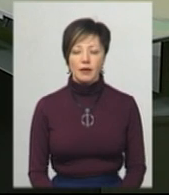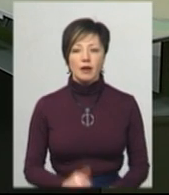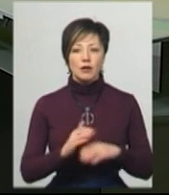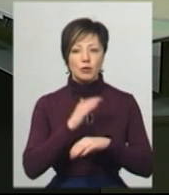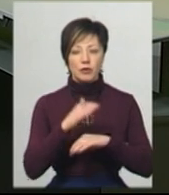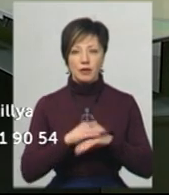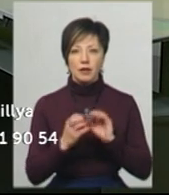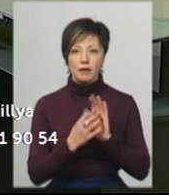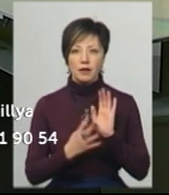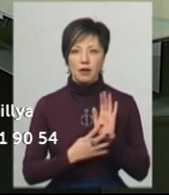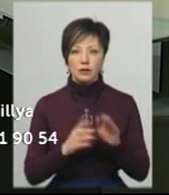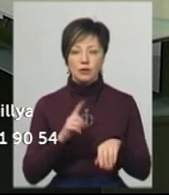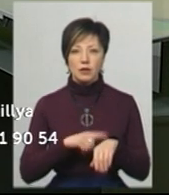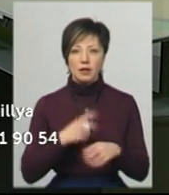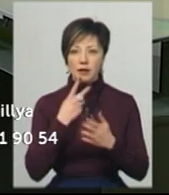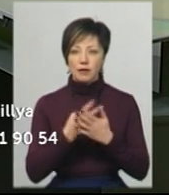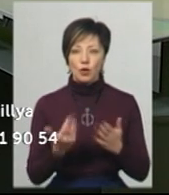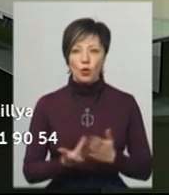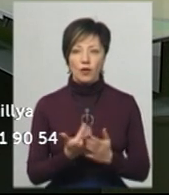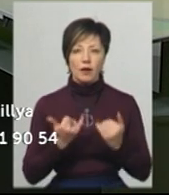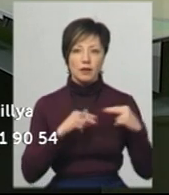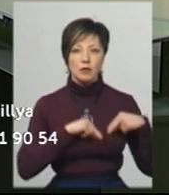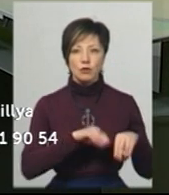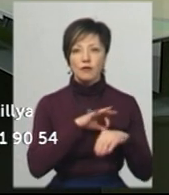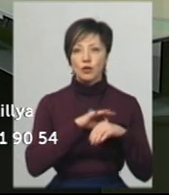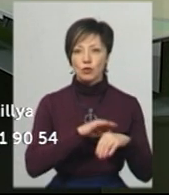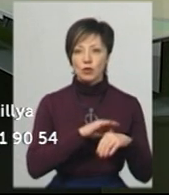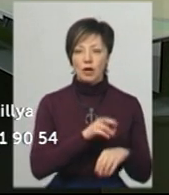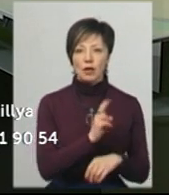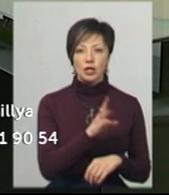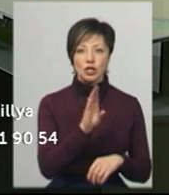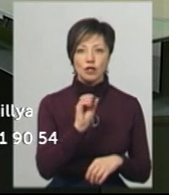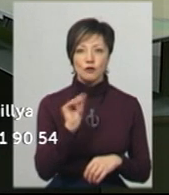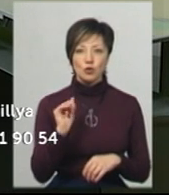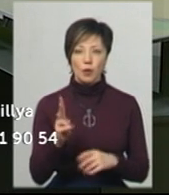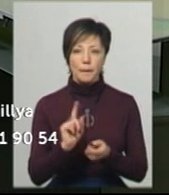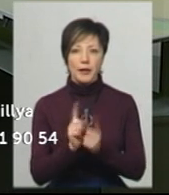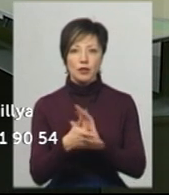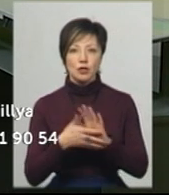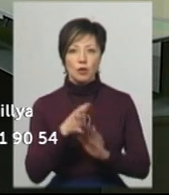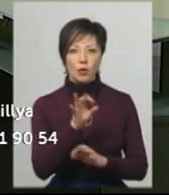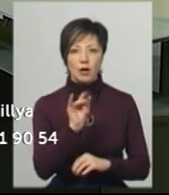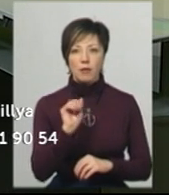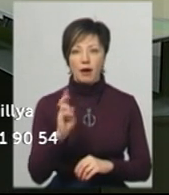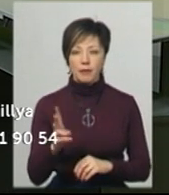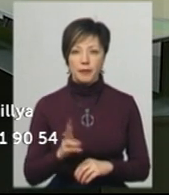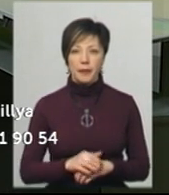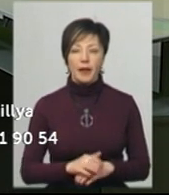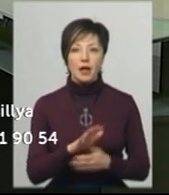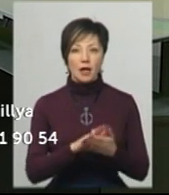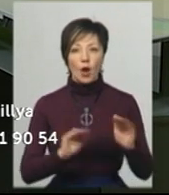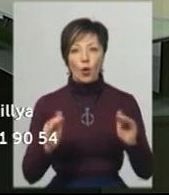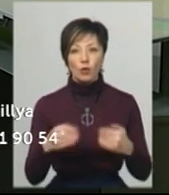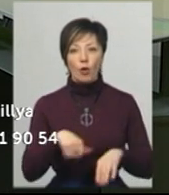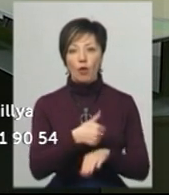Доброго вечора, 19 на годиннику. Ви дивитесь новини. У студії для вас працюють ведуча Катерина Шевчук. На жесту мову перекладає Ольга Рибак. Далі